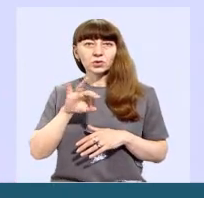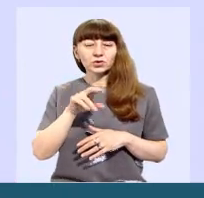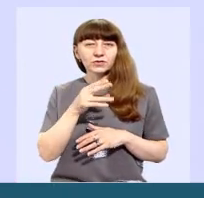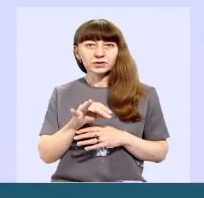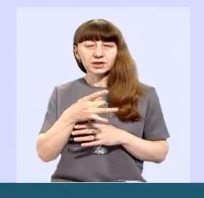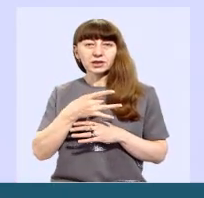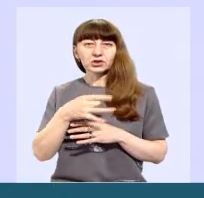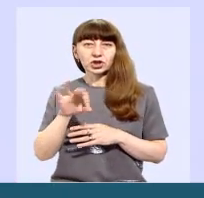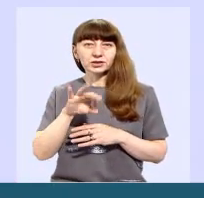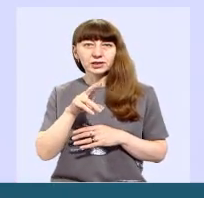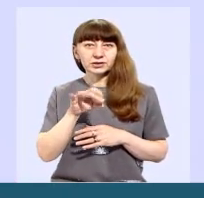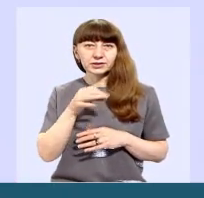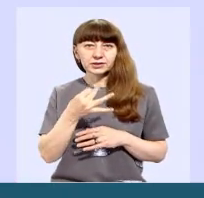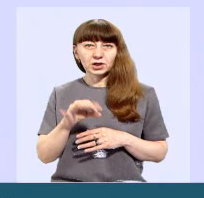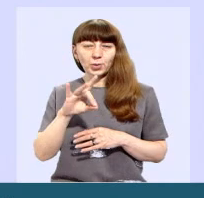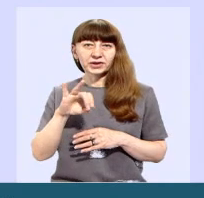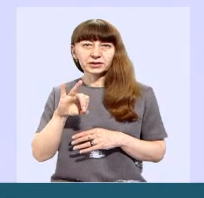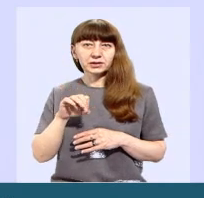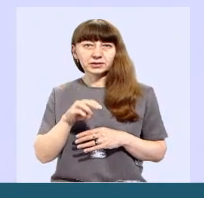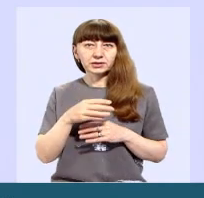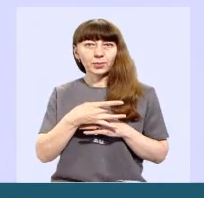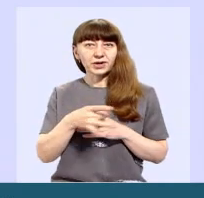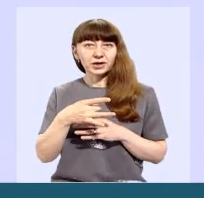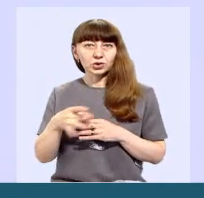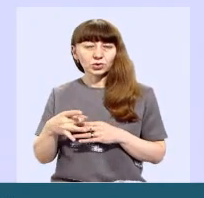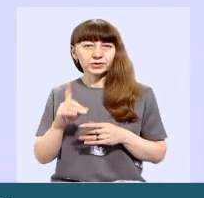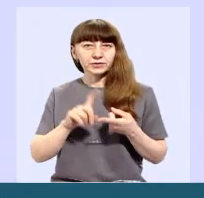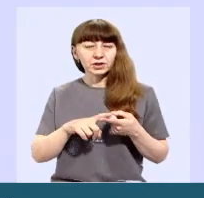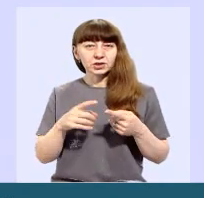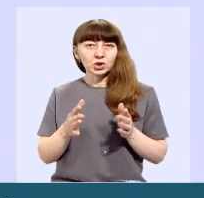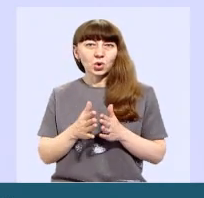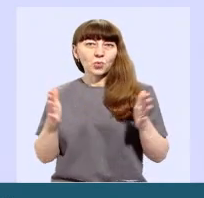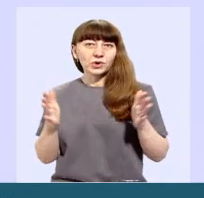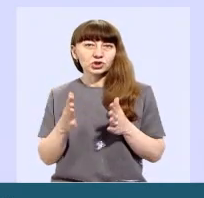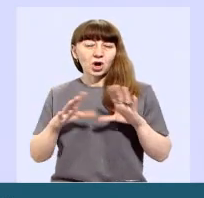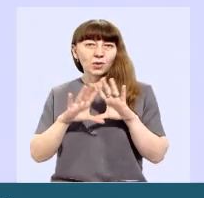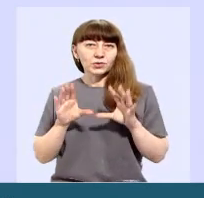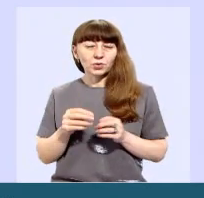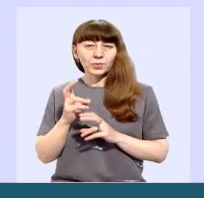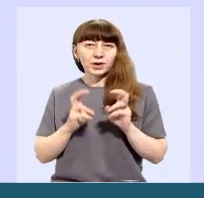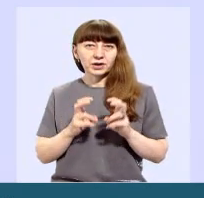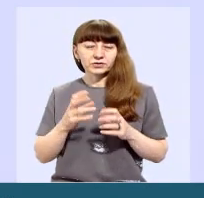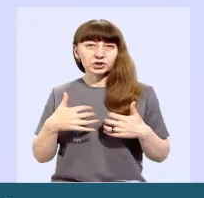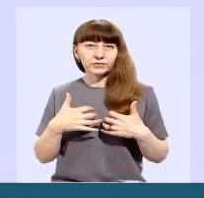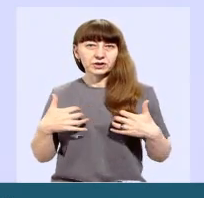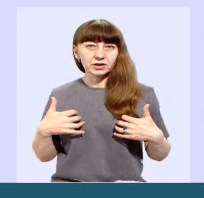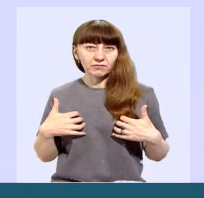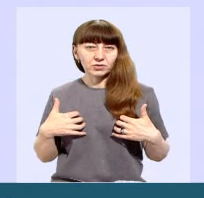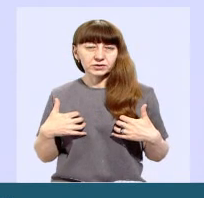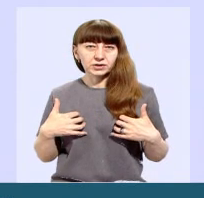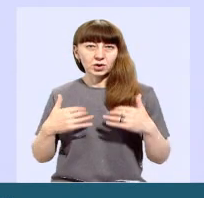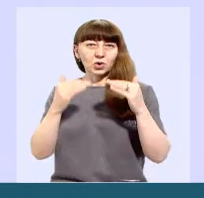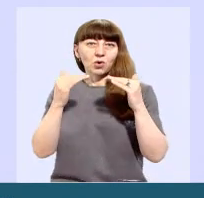Федоровском, Жангильдинском и Амангильдинском районах. В связи с уменьшением объемов производства продукции животноводства